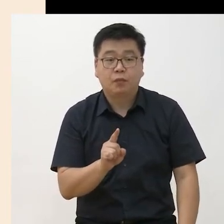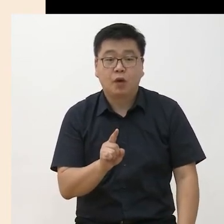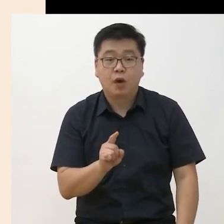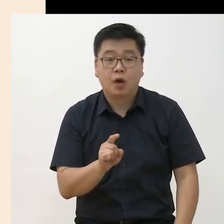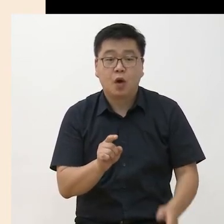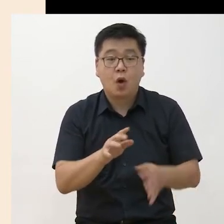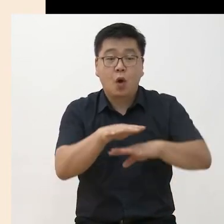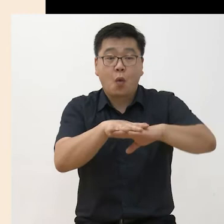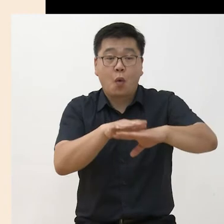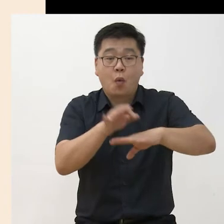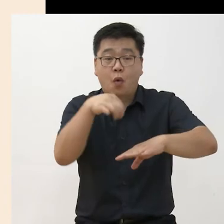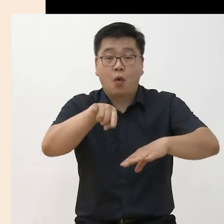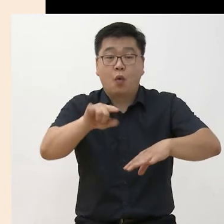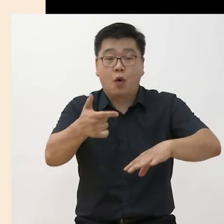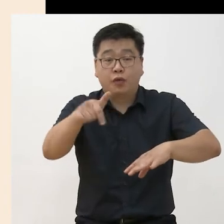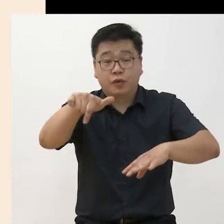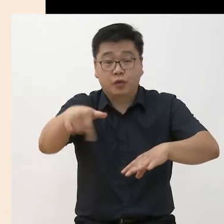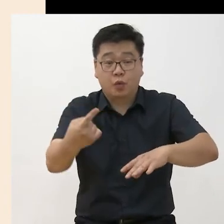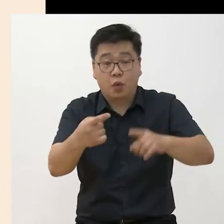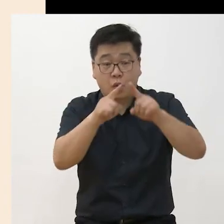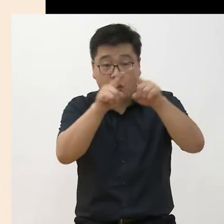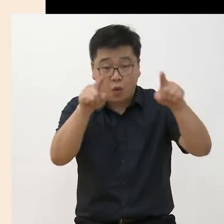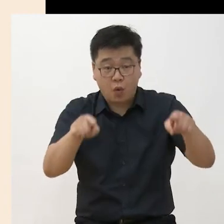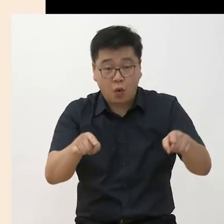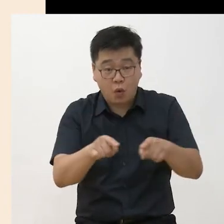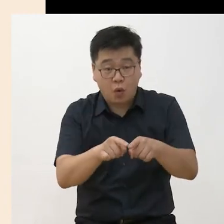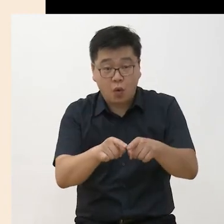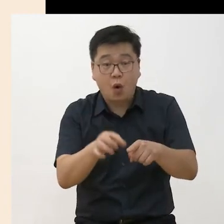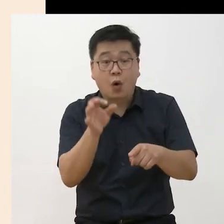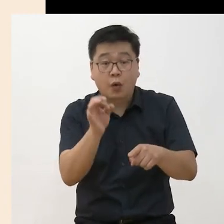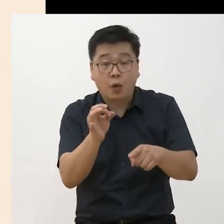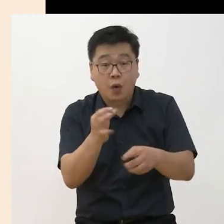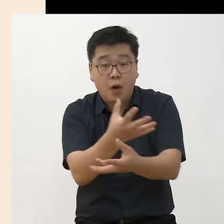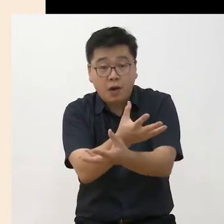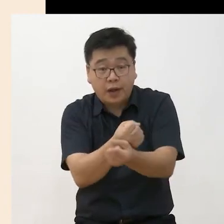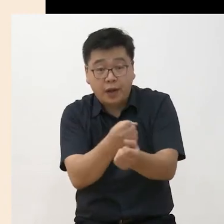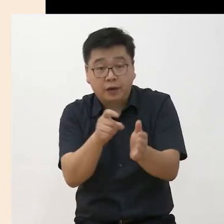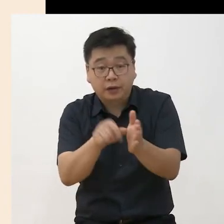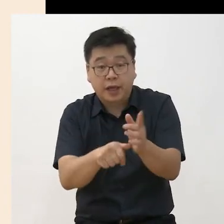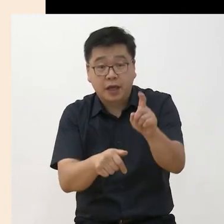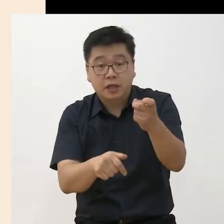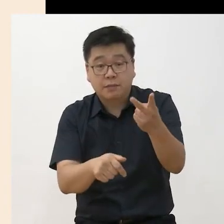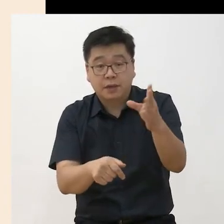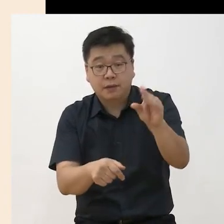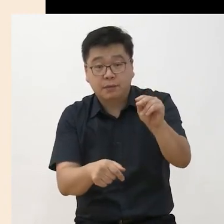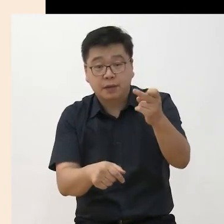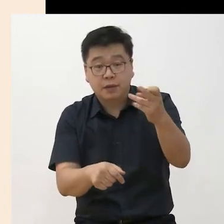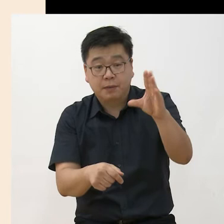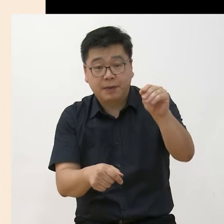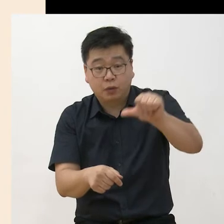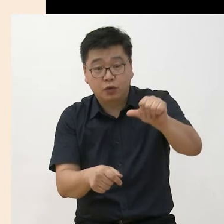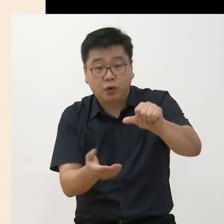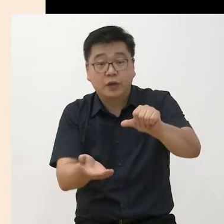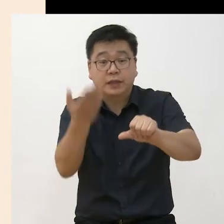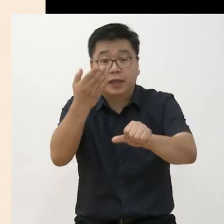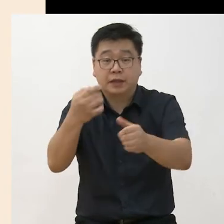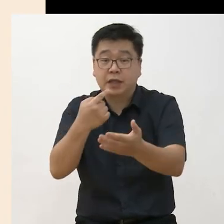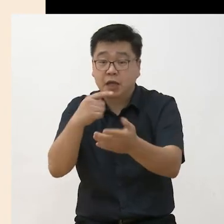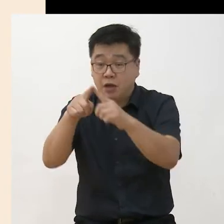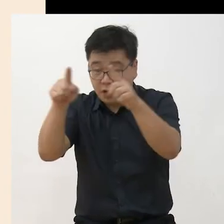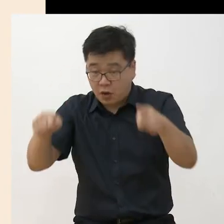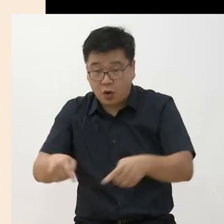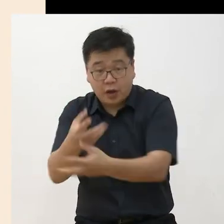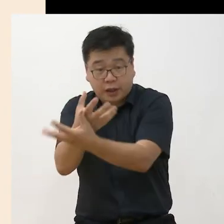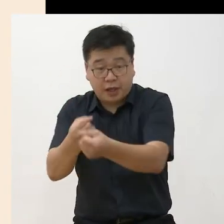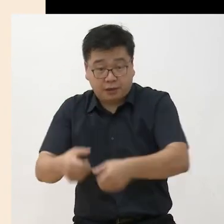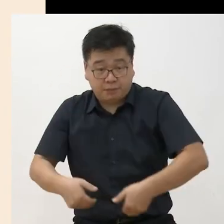문예지 원고료 지급 시에는 12만 5천 원 이상은 서면 계약서 체결을 의무화하도록 했고요. 그다음에 저희가 이거는 이제